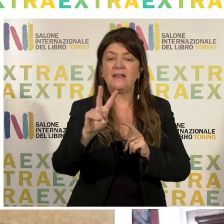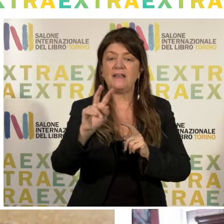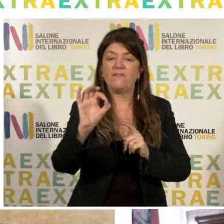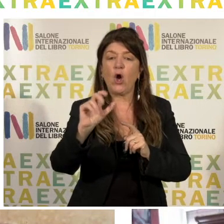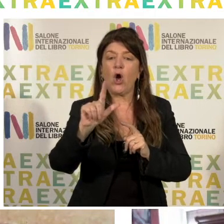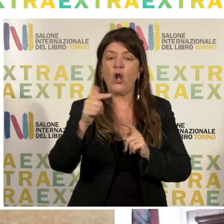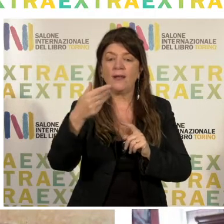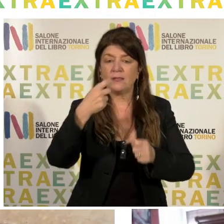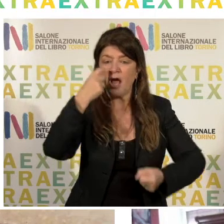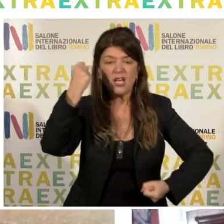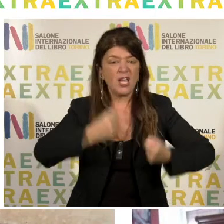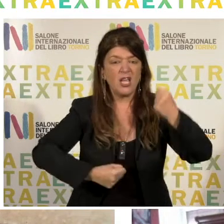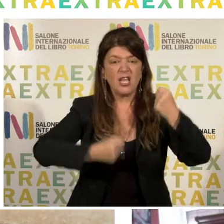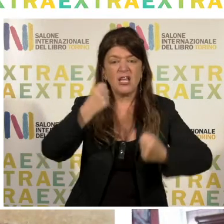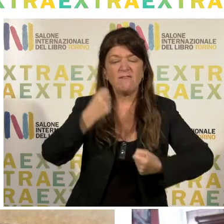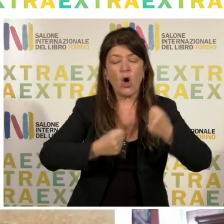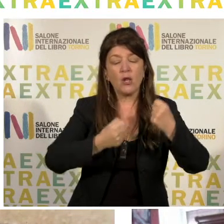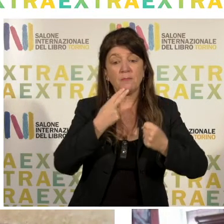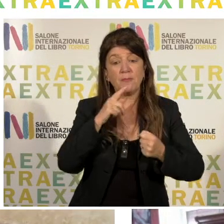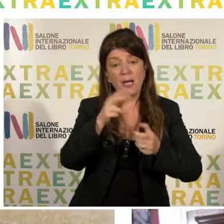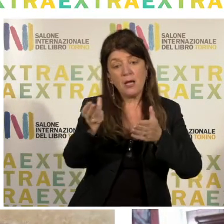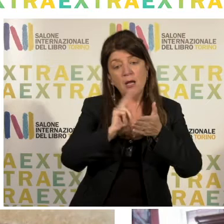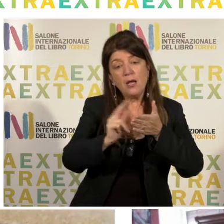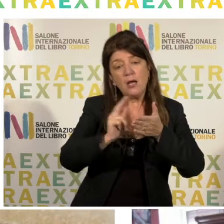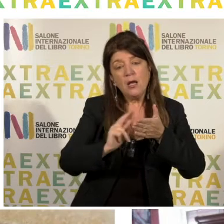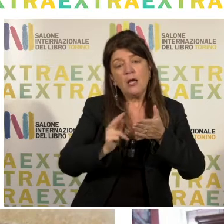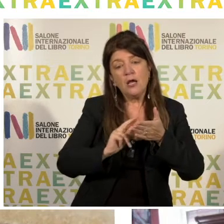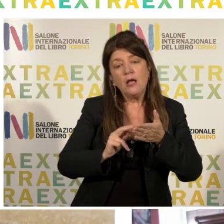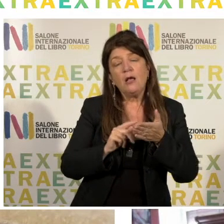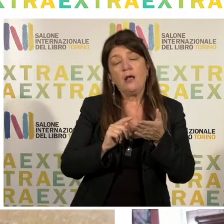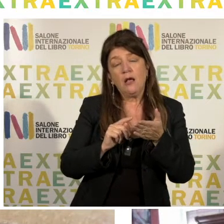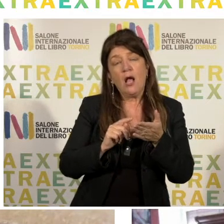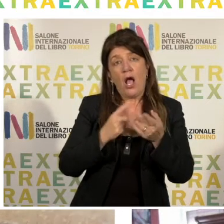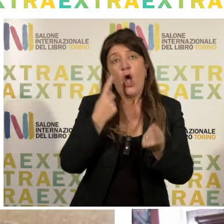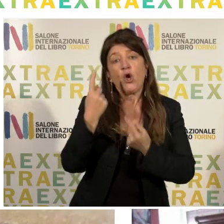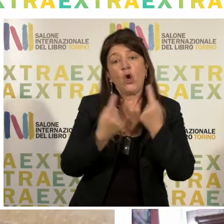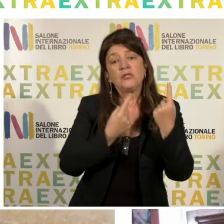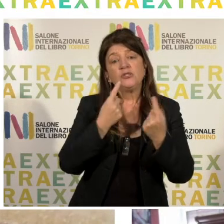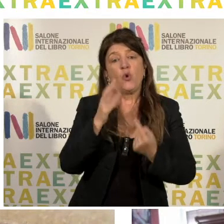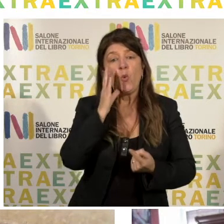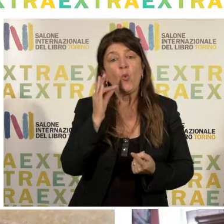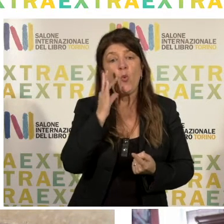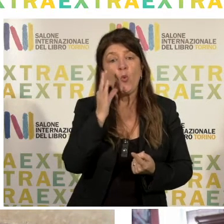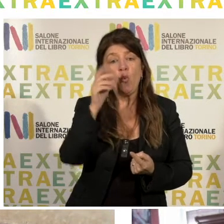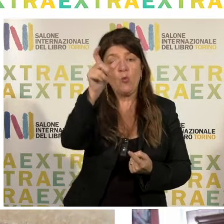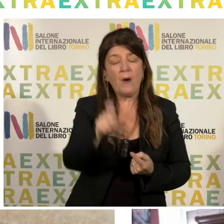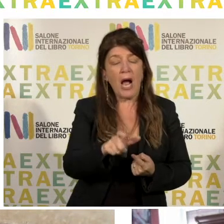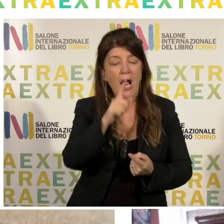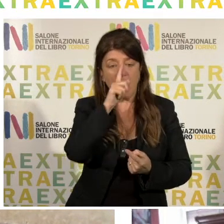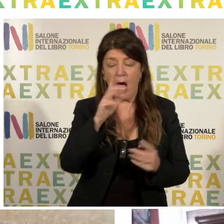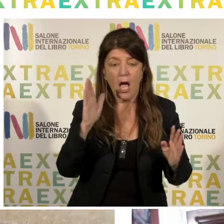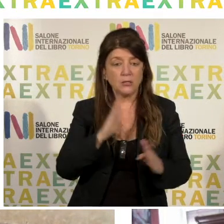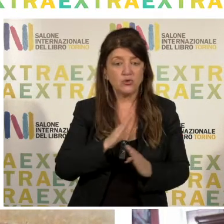soluzione alla condizione umana, che è la condizione dell'assurdo. Perché l'assurdo? Perché